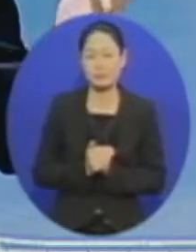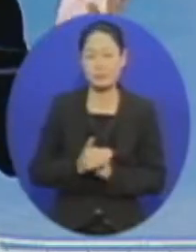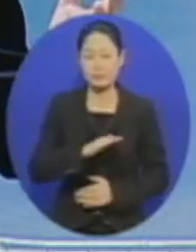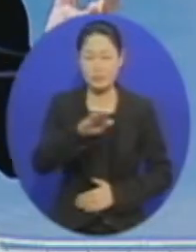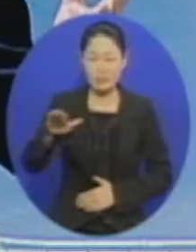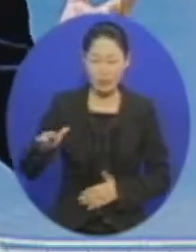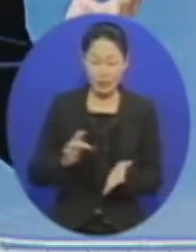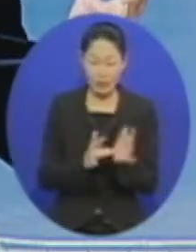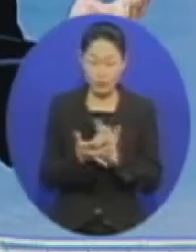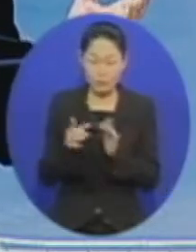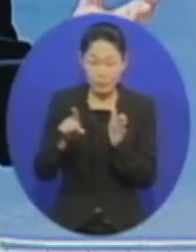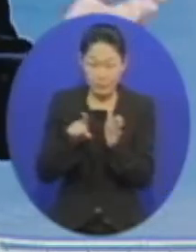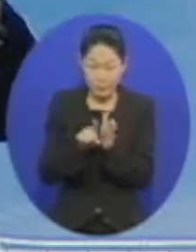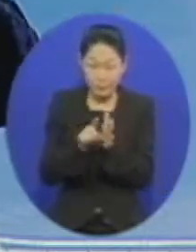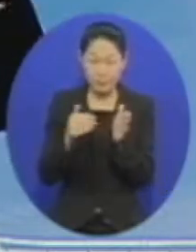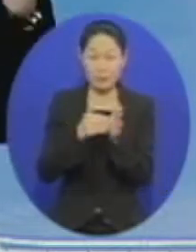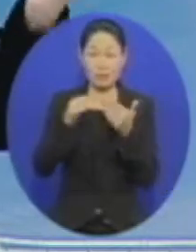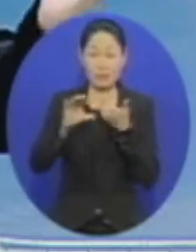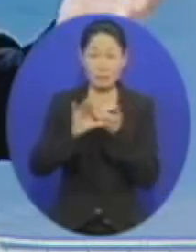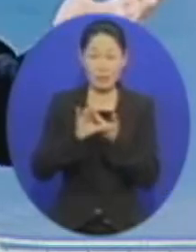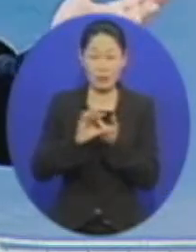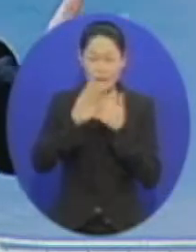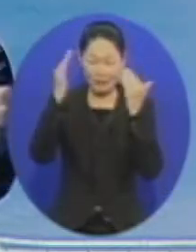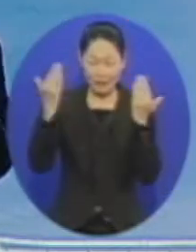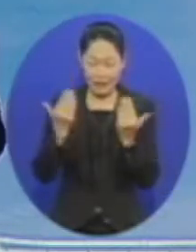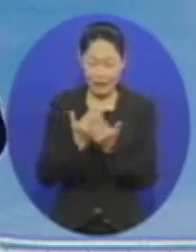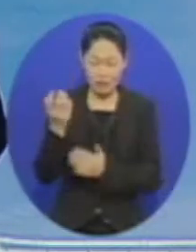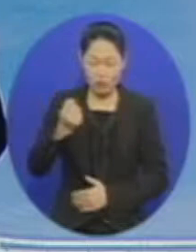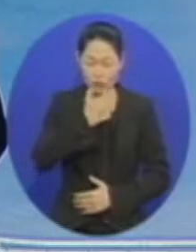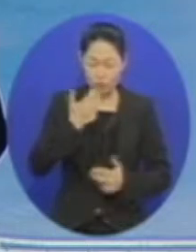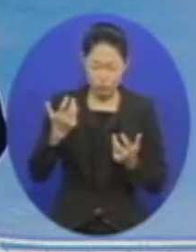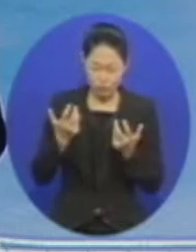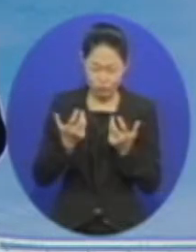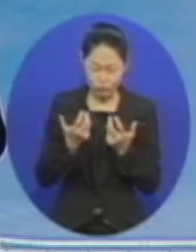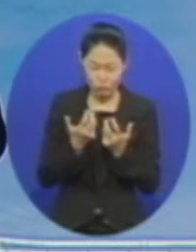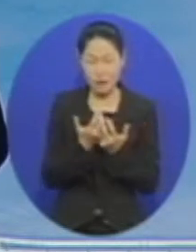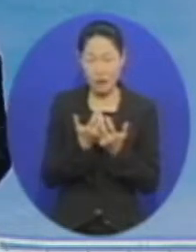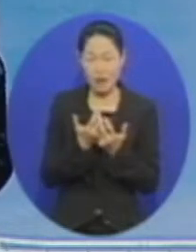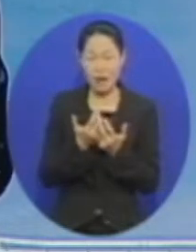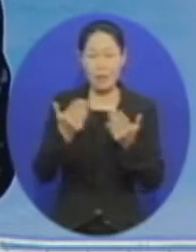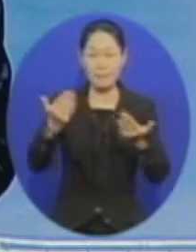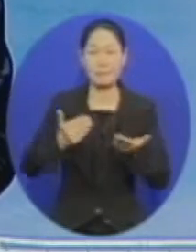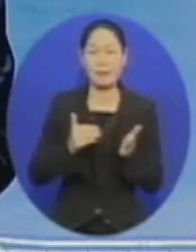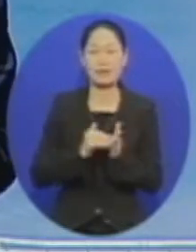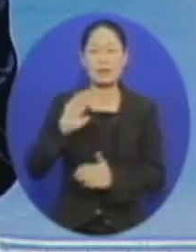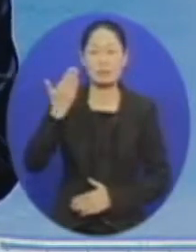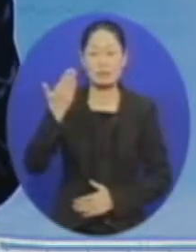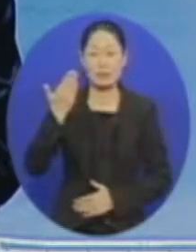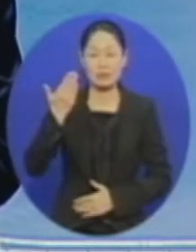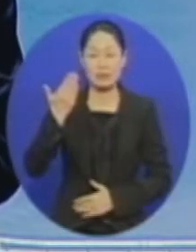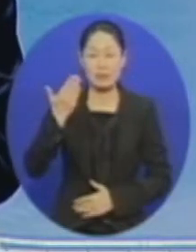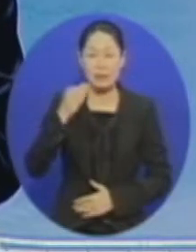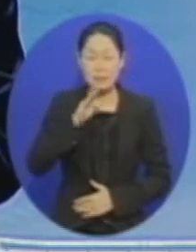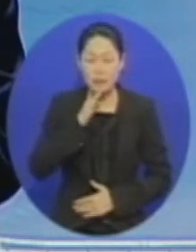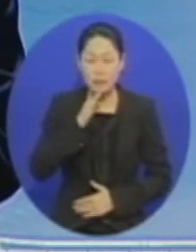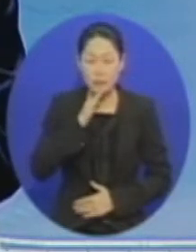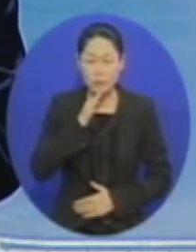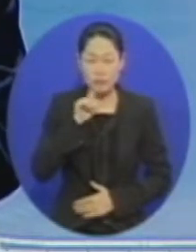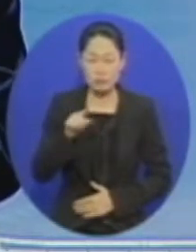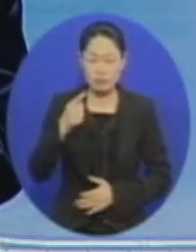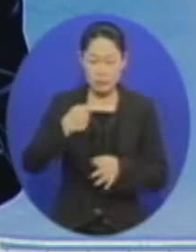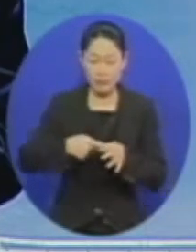예수를 믿어 따면 다 성령의 충만함을 받아야 합니다 이것이 맥주 절 해 주시는 축복이 니